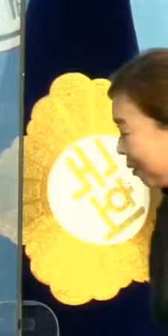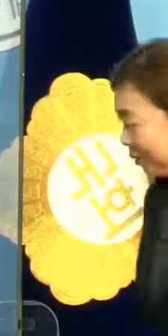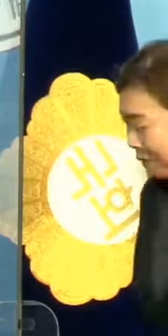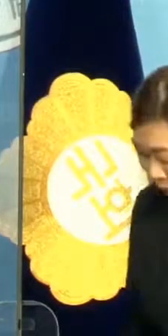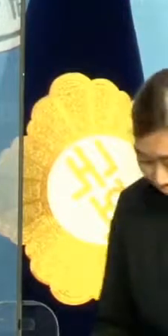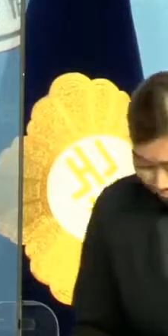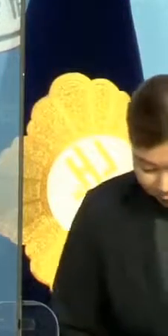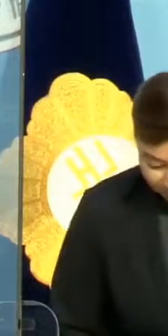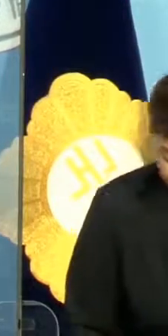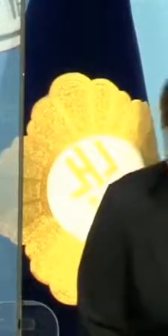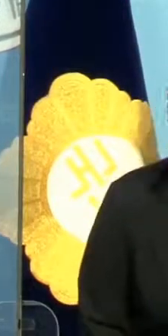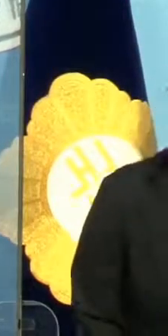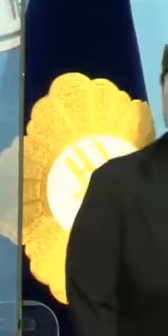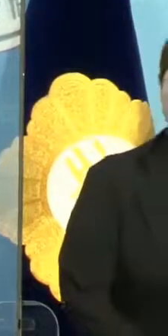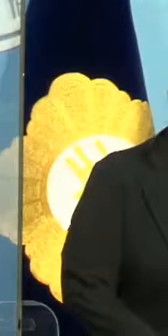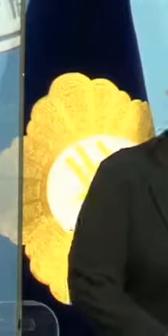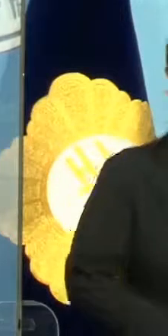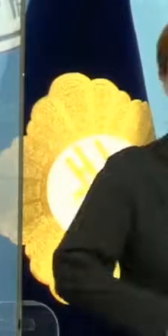아 4